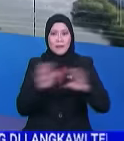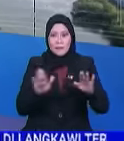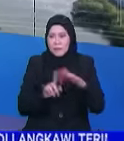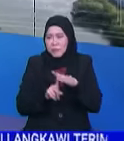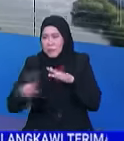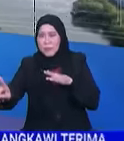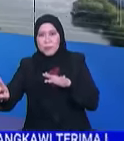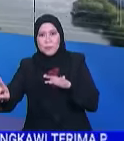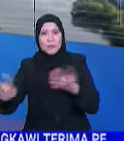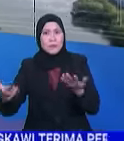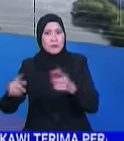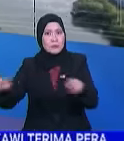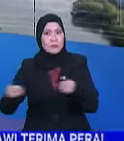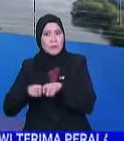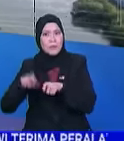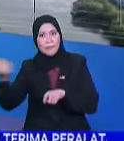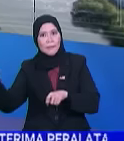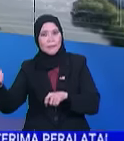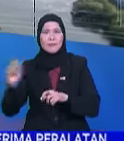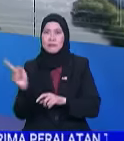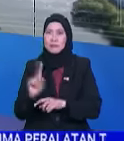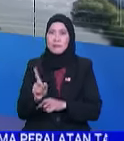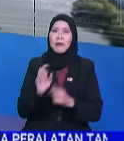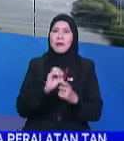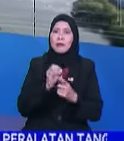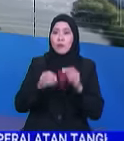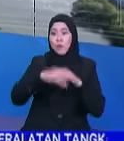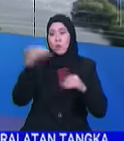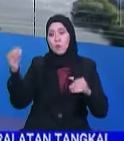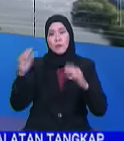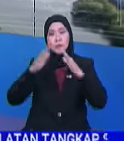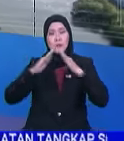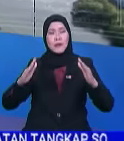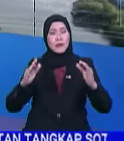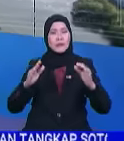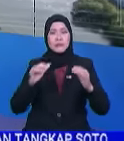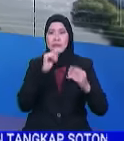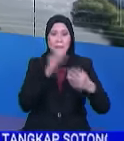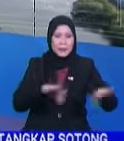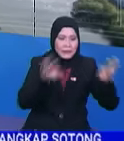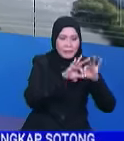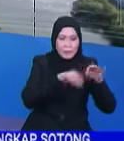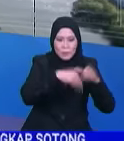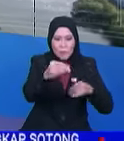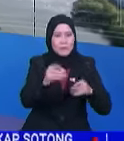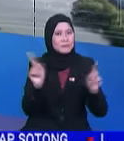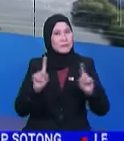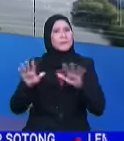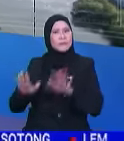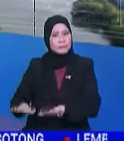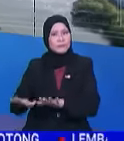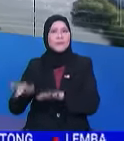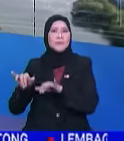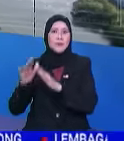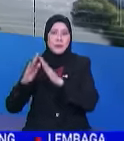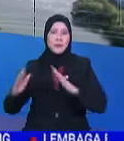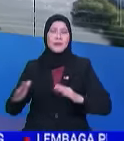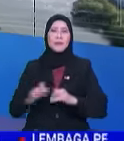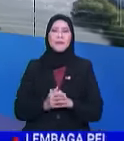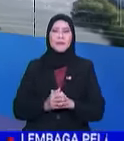diri dari lokaliti PKPD atau keluar rumah sekiranya tiada keperluan. Kerjasama seumpama penting dalam